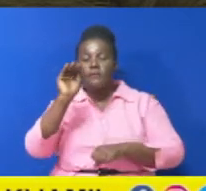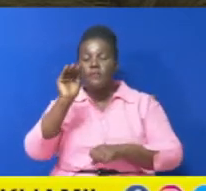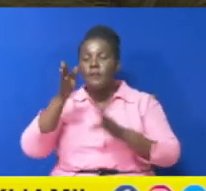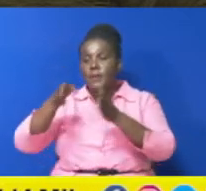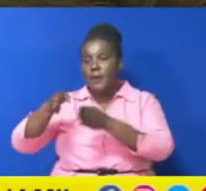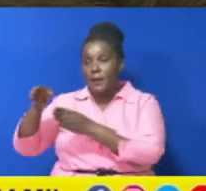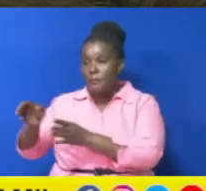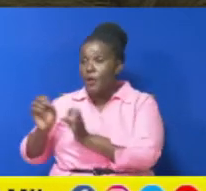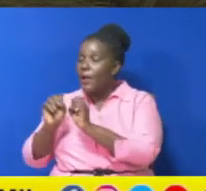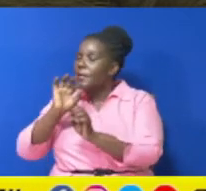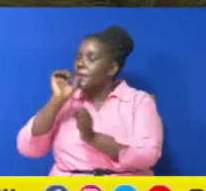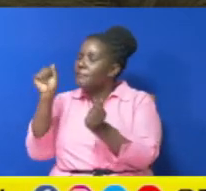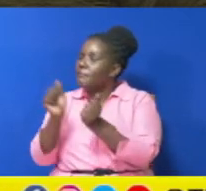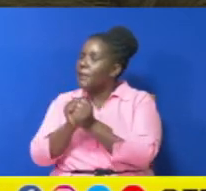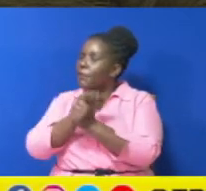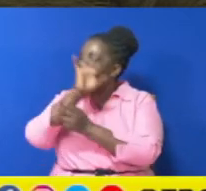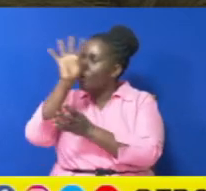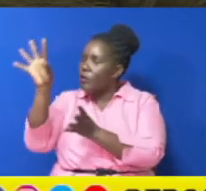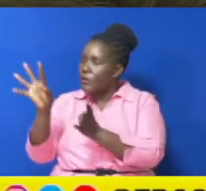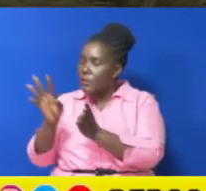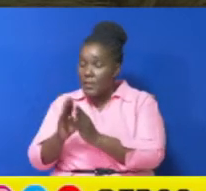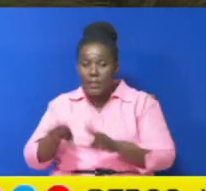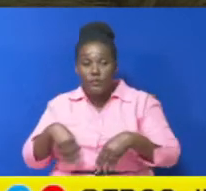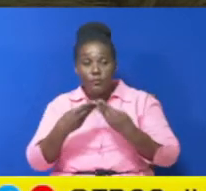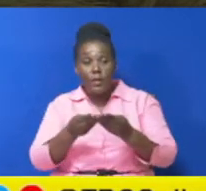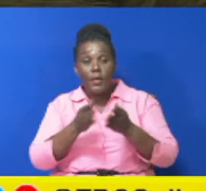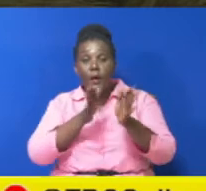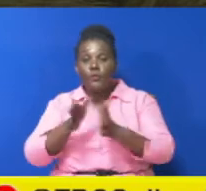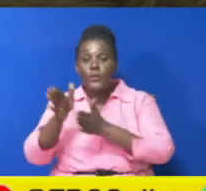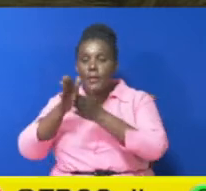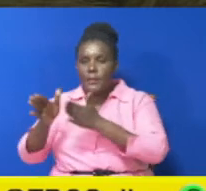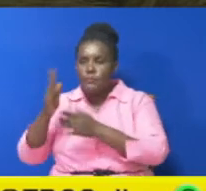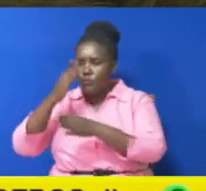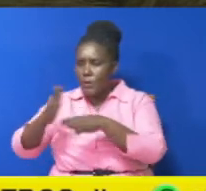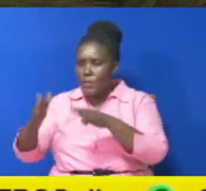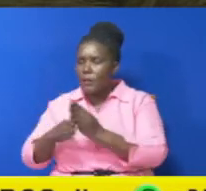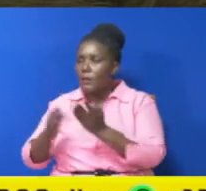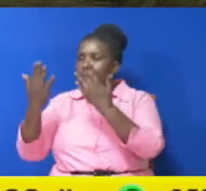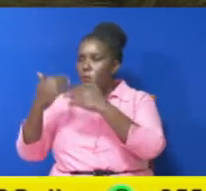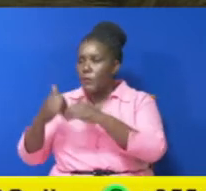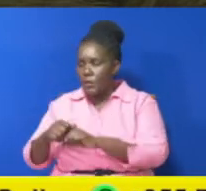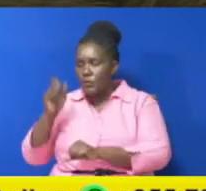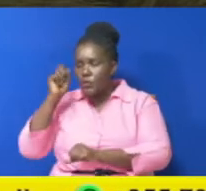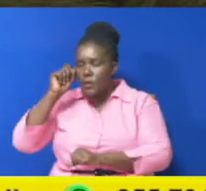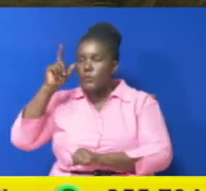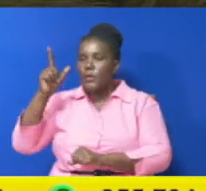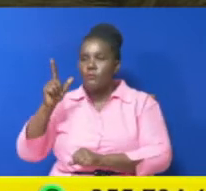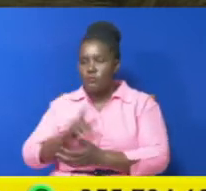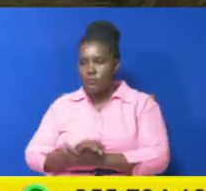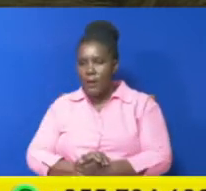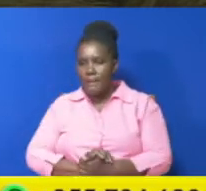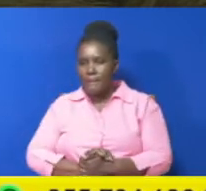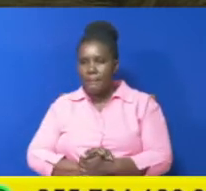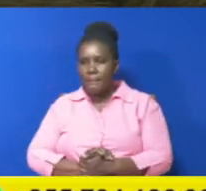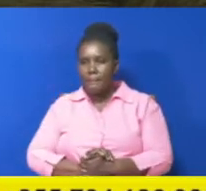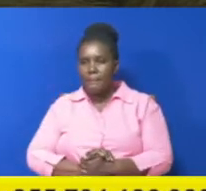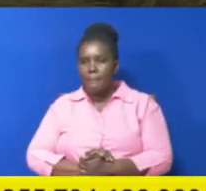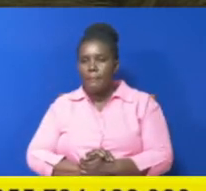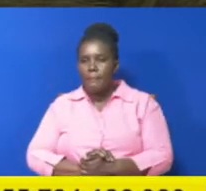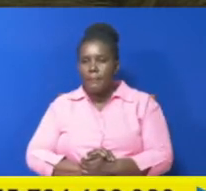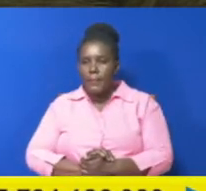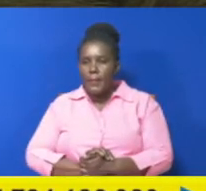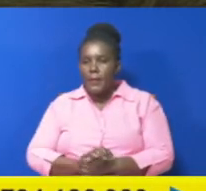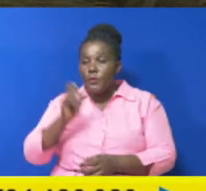lakini yote kwa yote kuweka utaratibu wa kuwajengea uwezo wadau kutambua kuwa wahanga